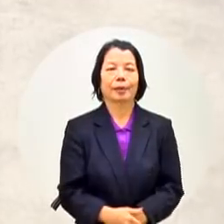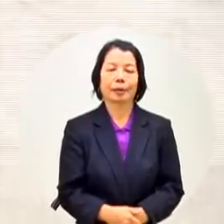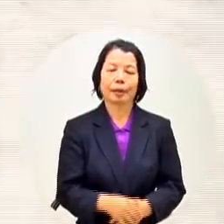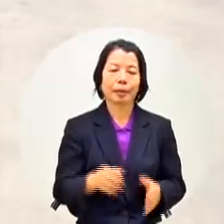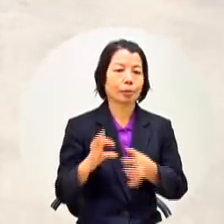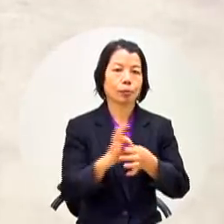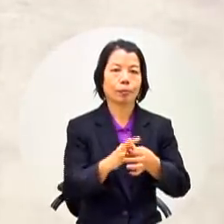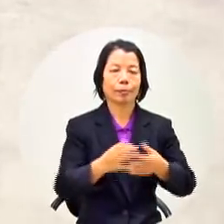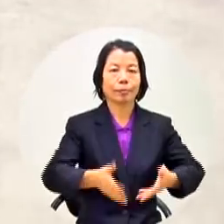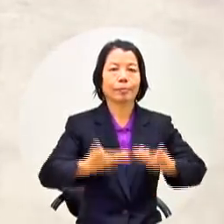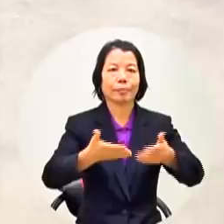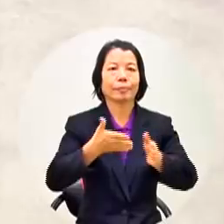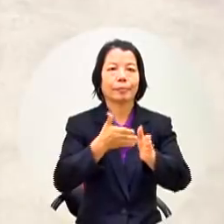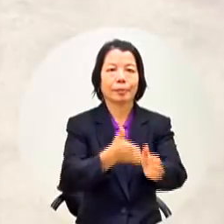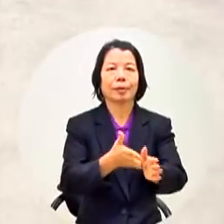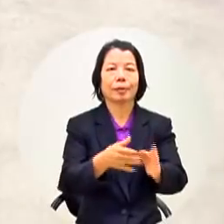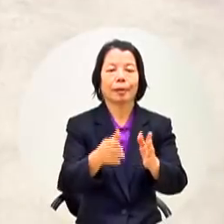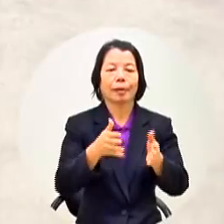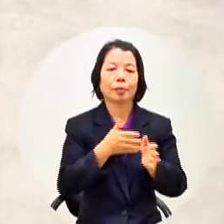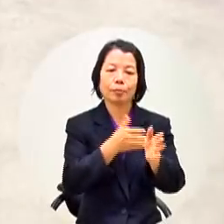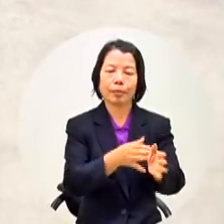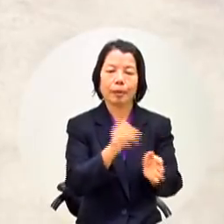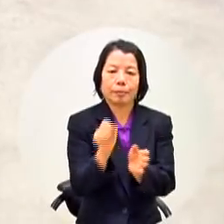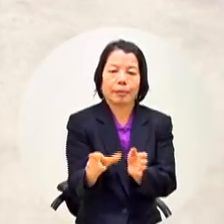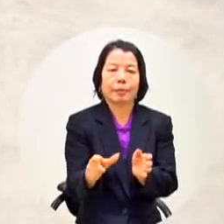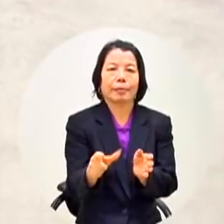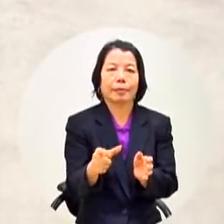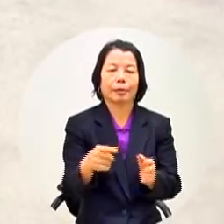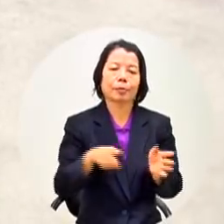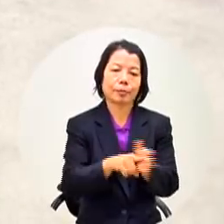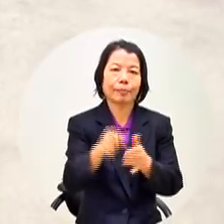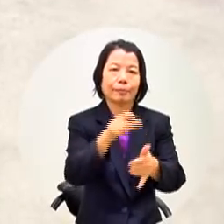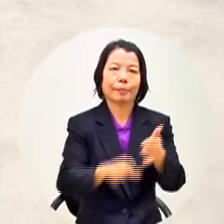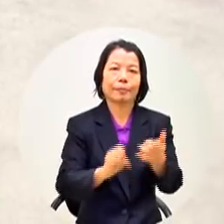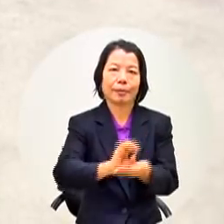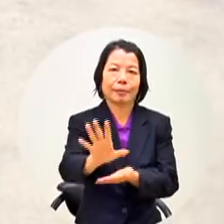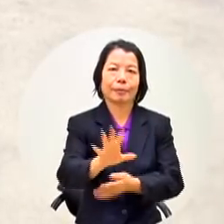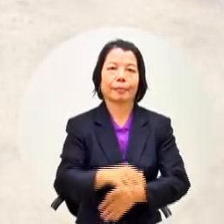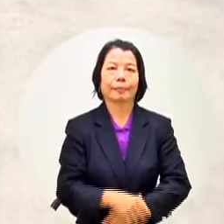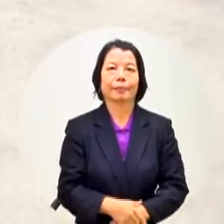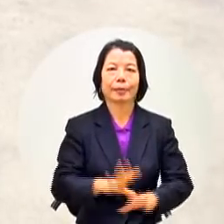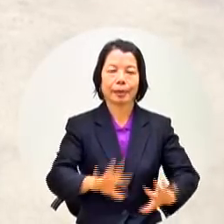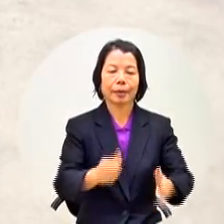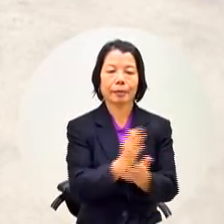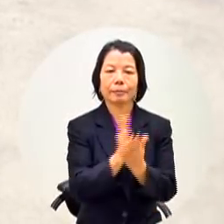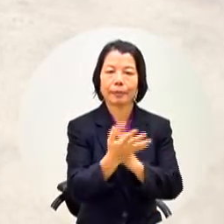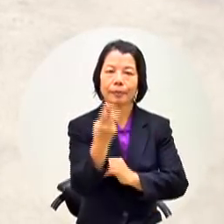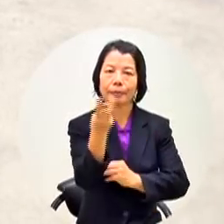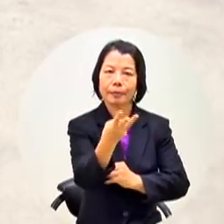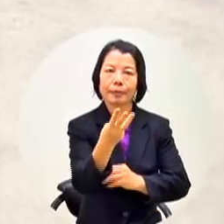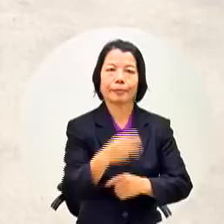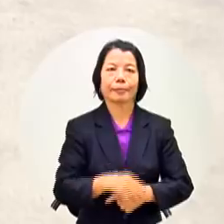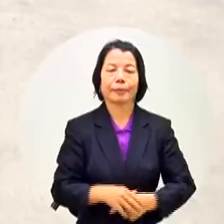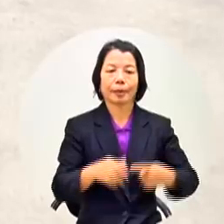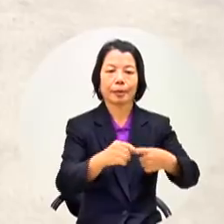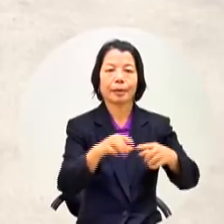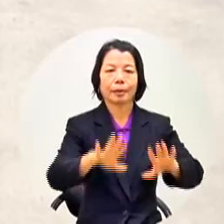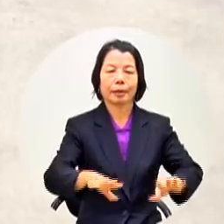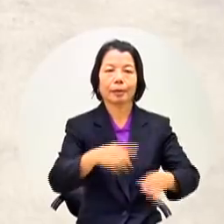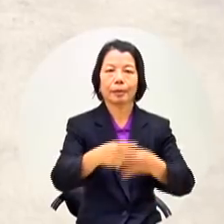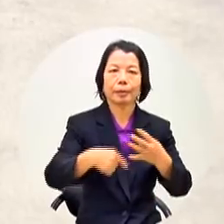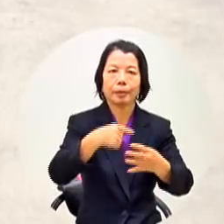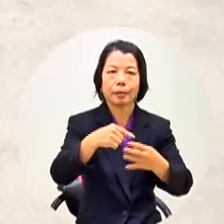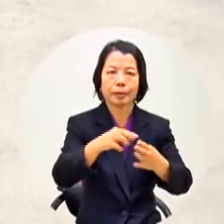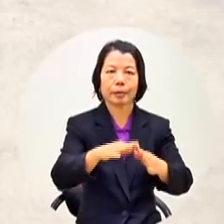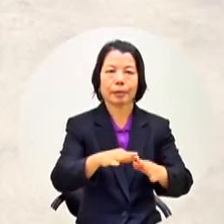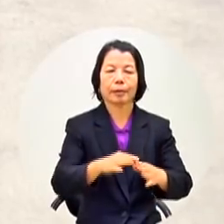置的一个专案报告。那简报大纲分为三部分，好，第一个是本计划的缘起，第二部分就是二阶建设